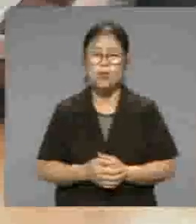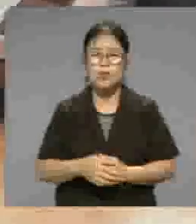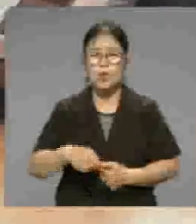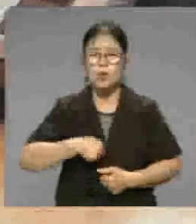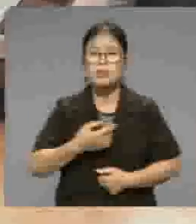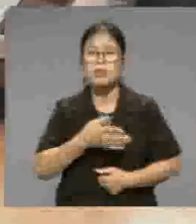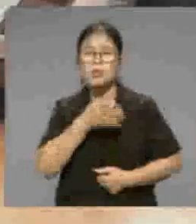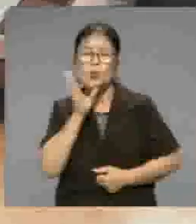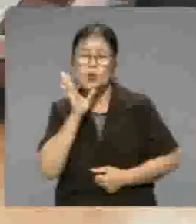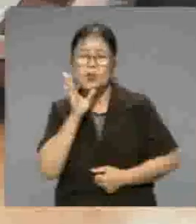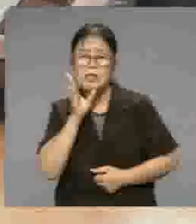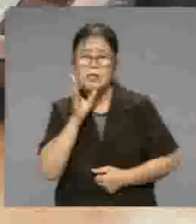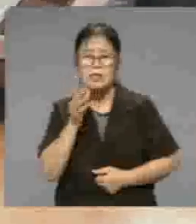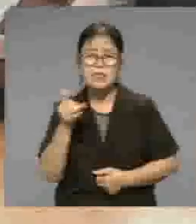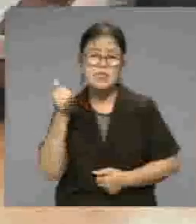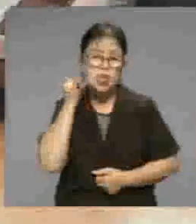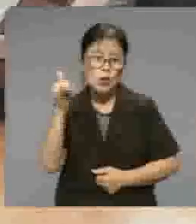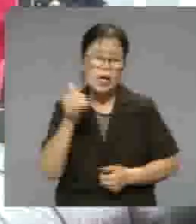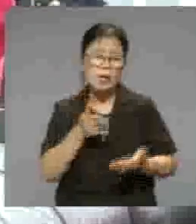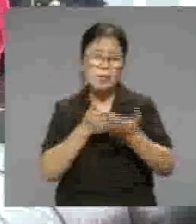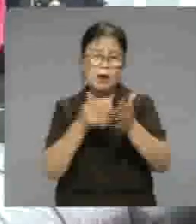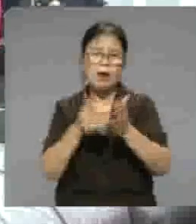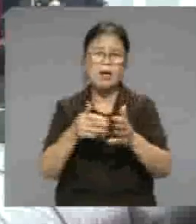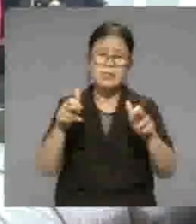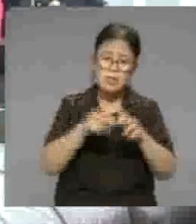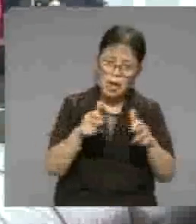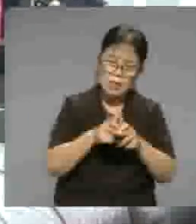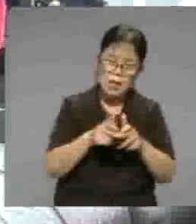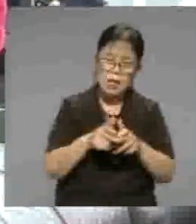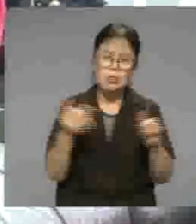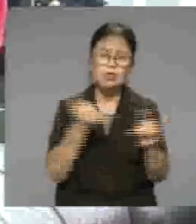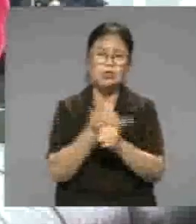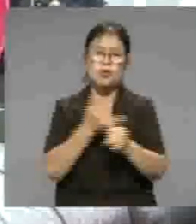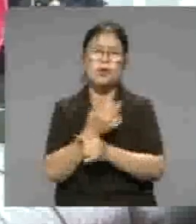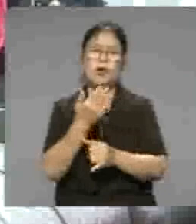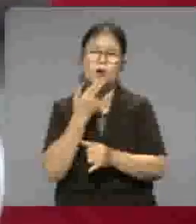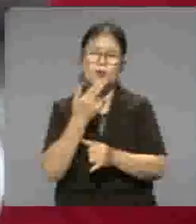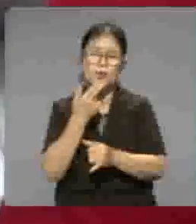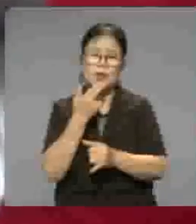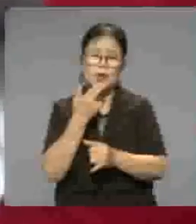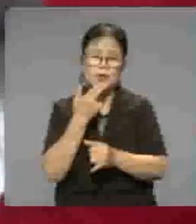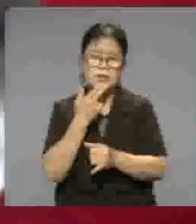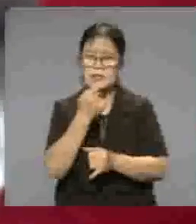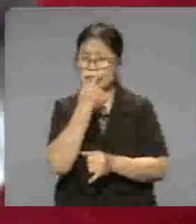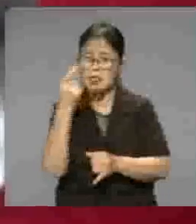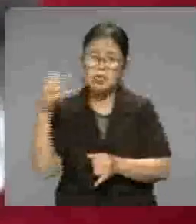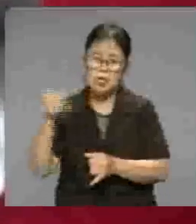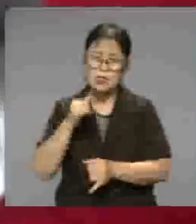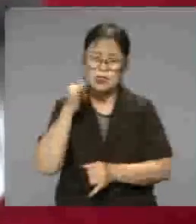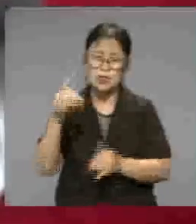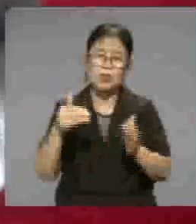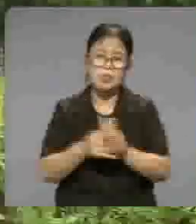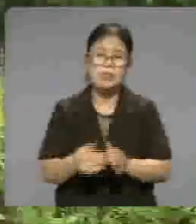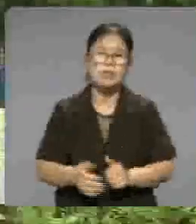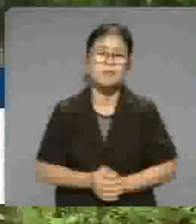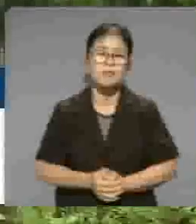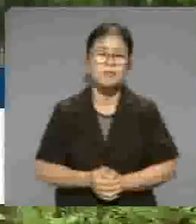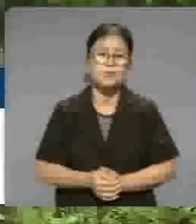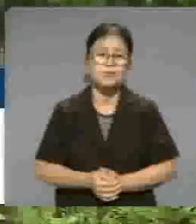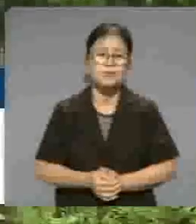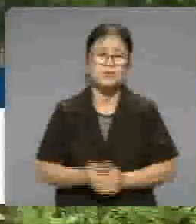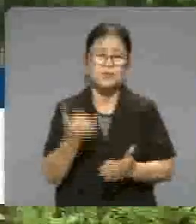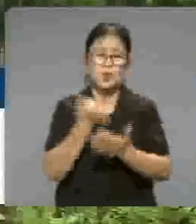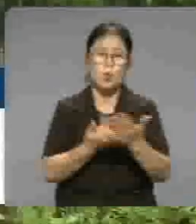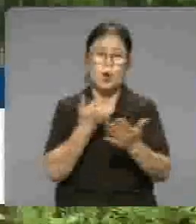한라인에 제보했습니다. 장애에 친인척이 없다는 사연이 단서였습니다. 고아원 출신이라고